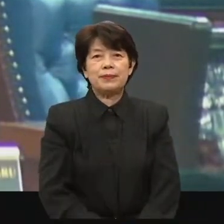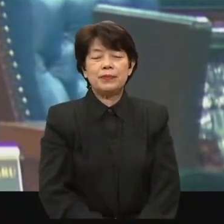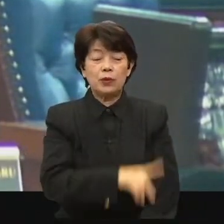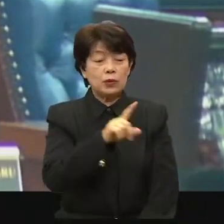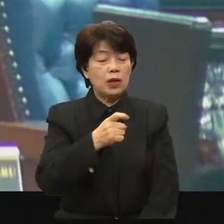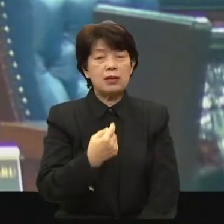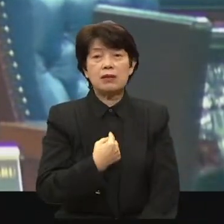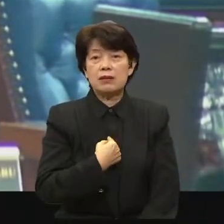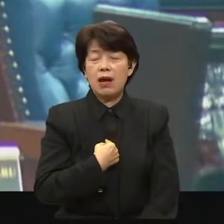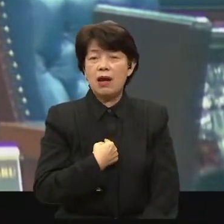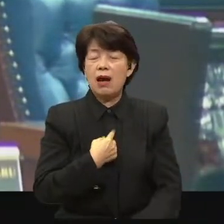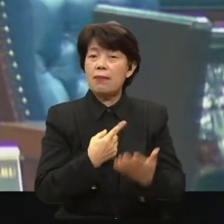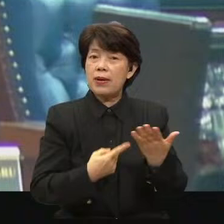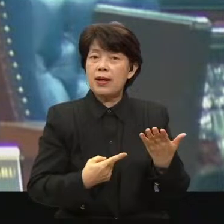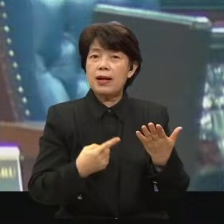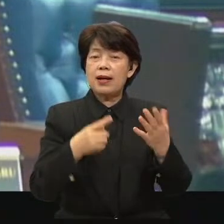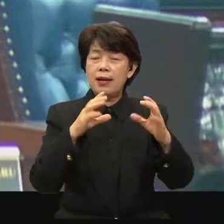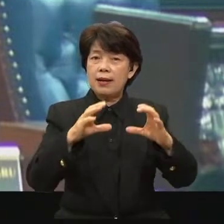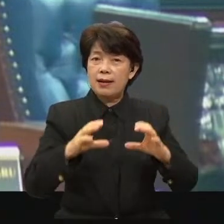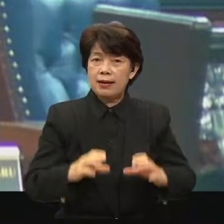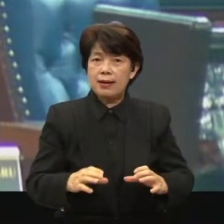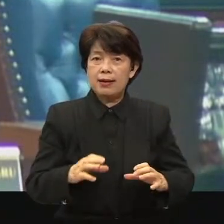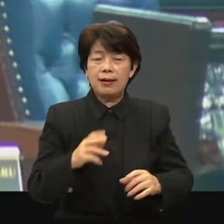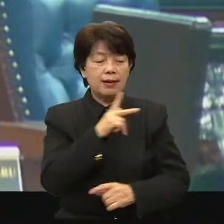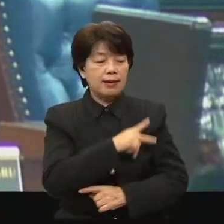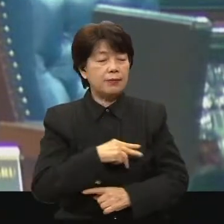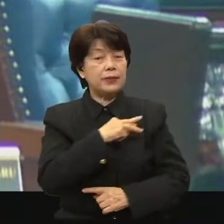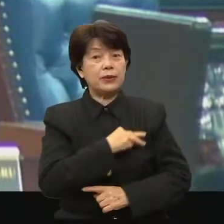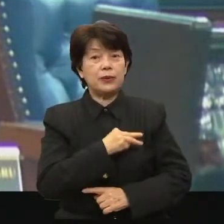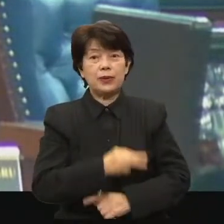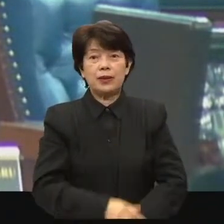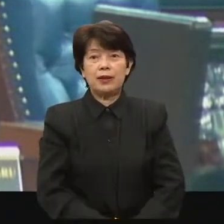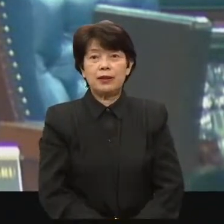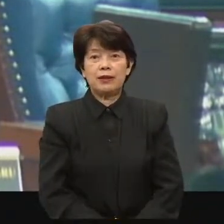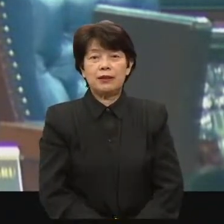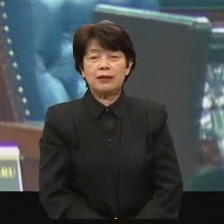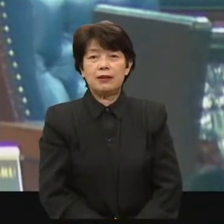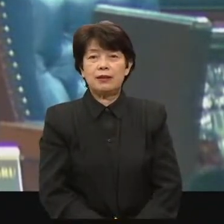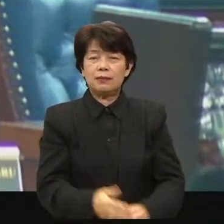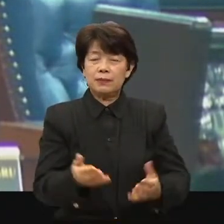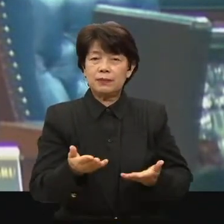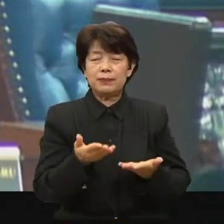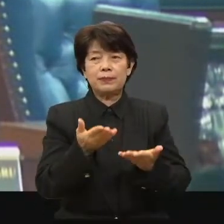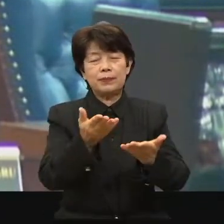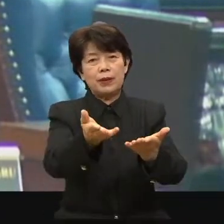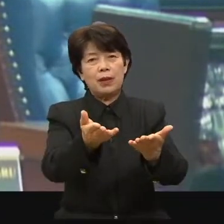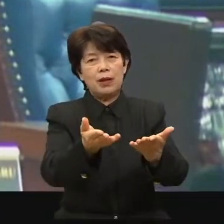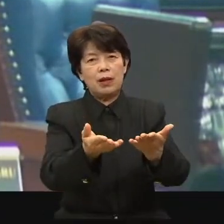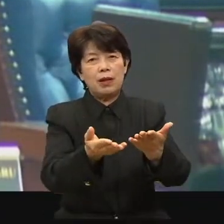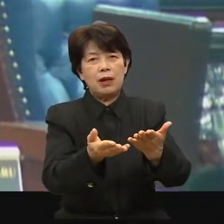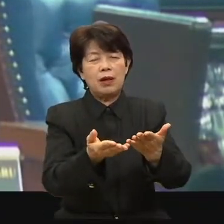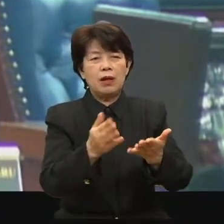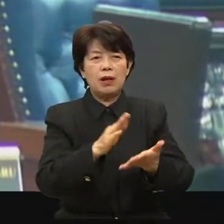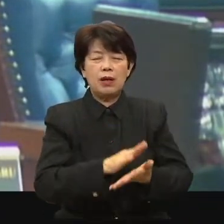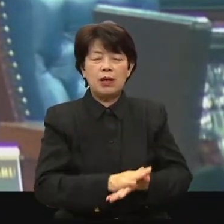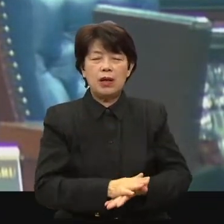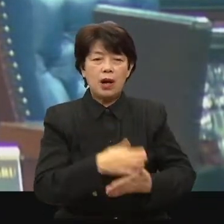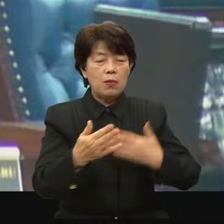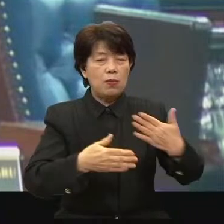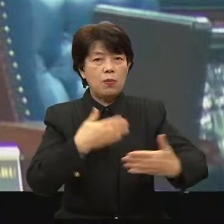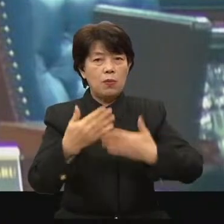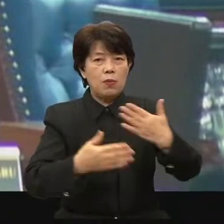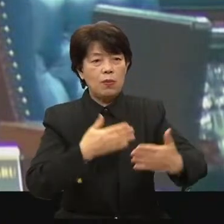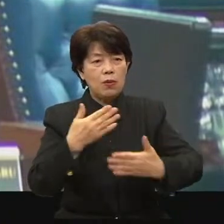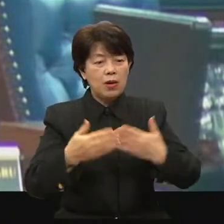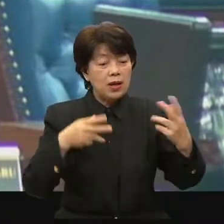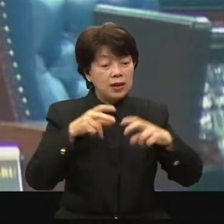Soalan saya, apakah langkah proaktif kementerian bagi membendung sebarang kebocoran maklumat dalam proses